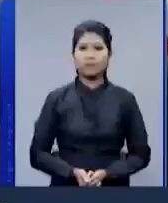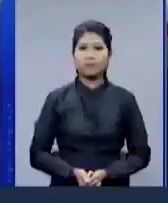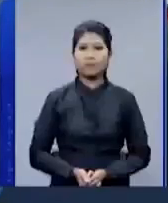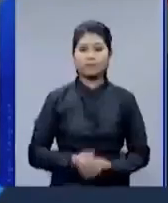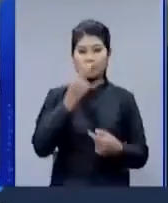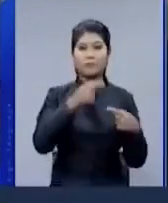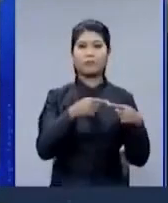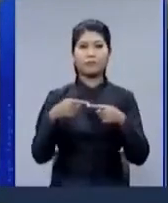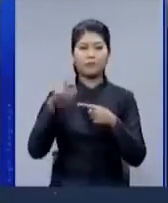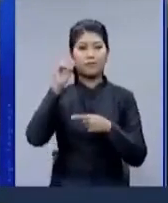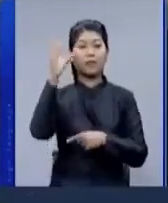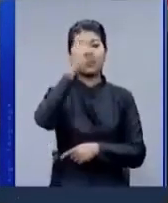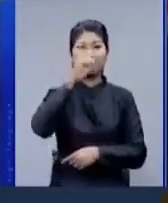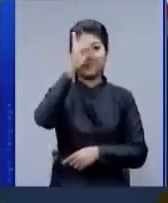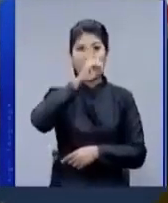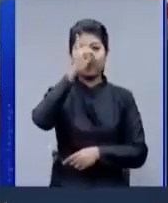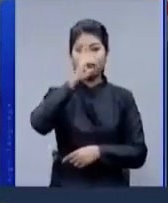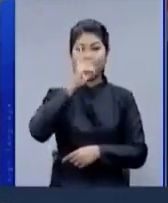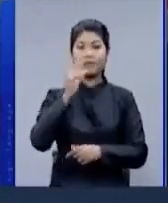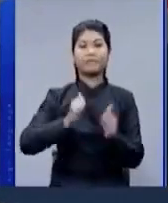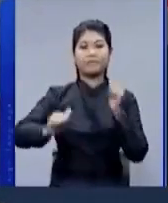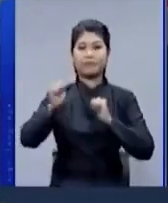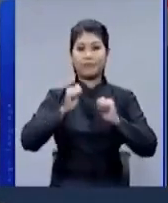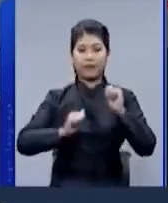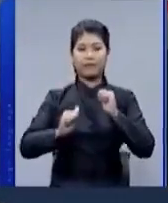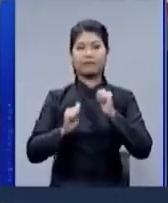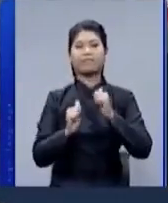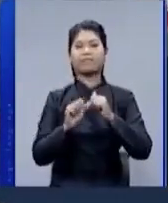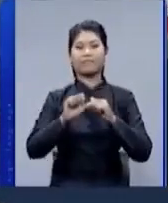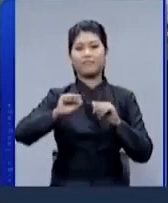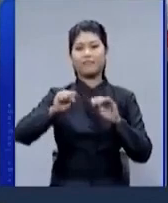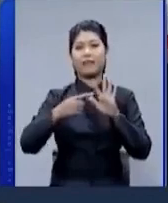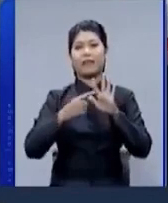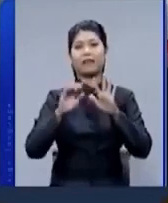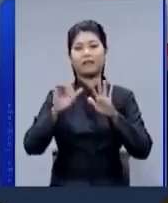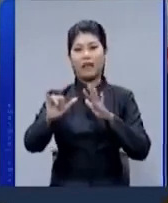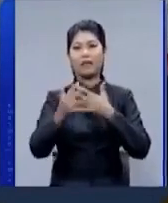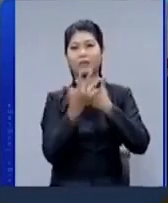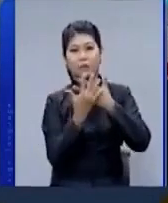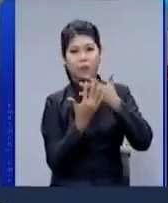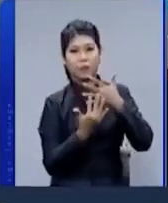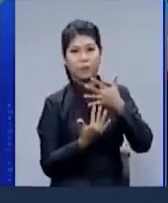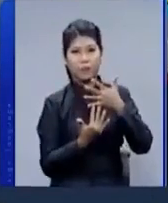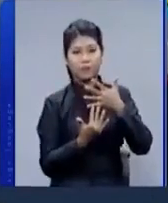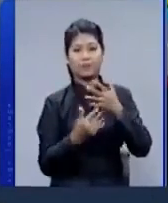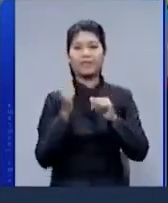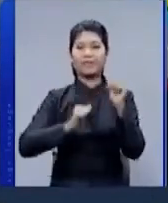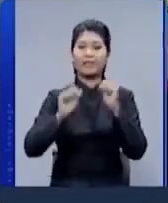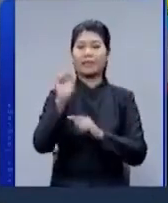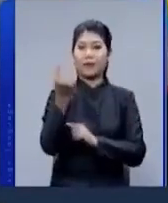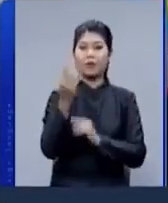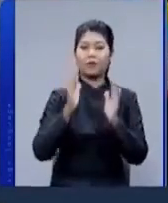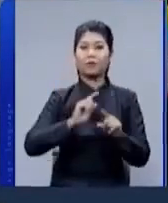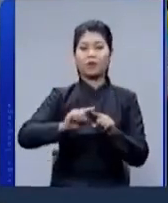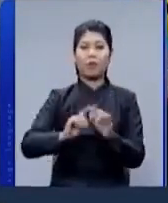ลับมาติดตามสนามข่าวบันเทิงนะครับละครสายโลหิตนะครับนำกลับมารีรันใหม่หรือว่าออกอากาศใหม่ครั้งหนึ่งหลายค